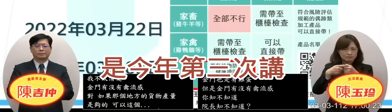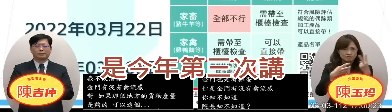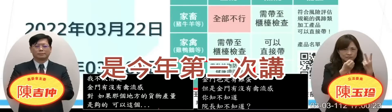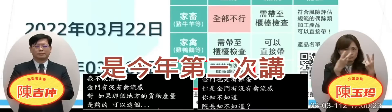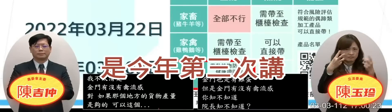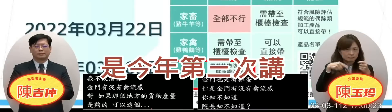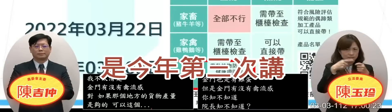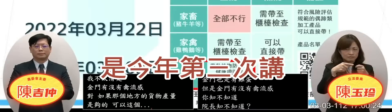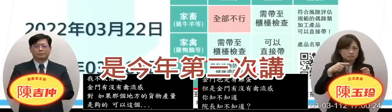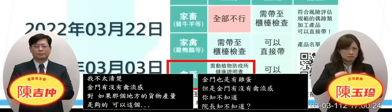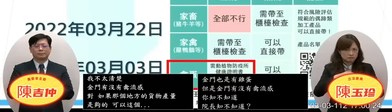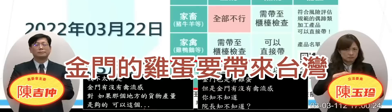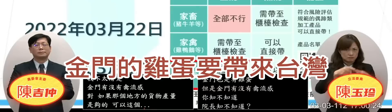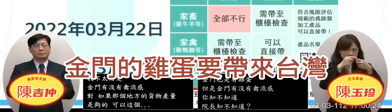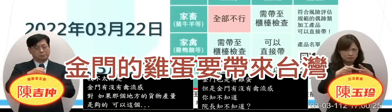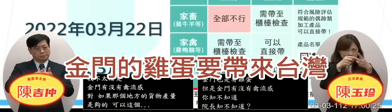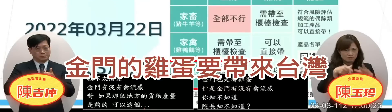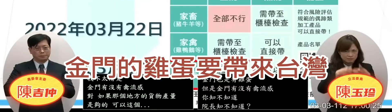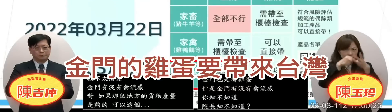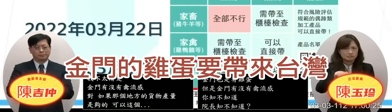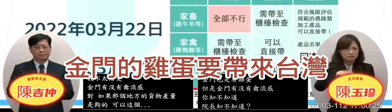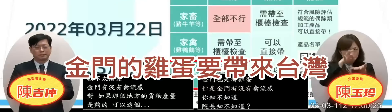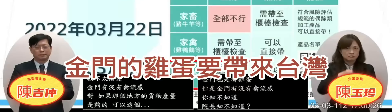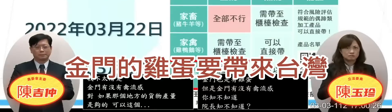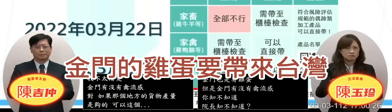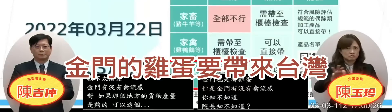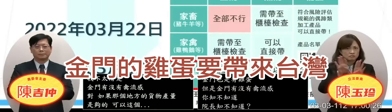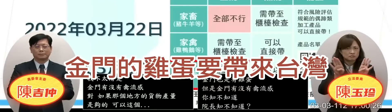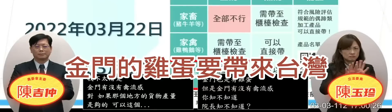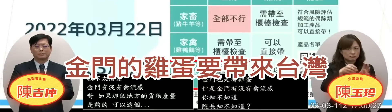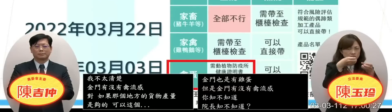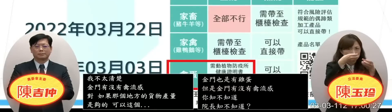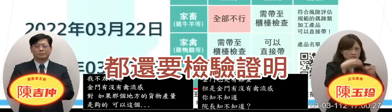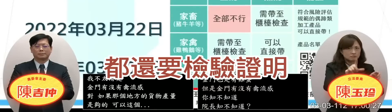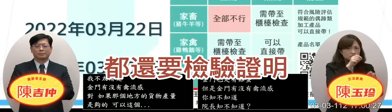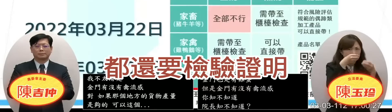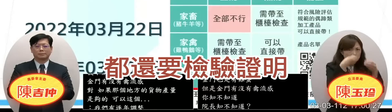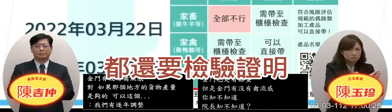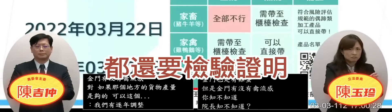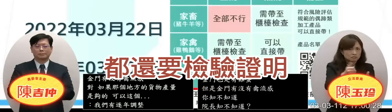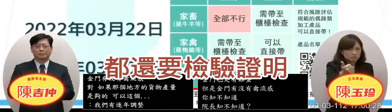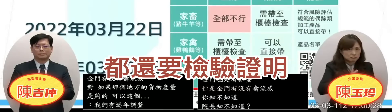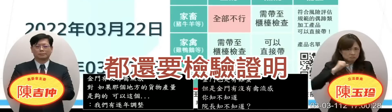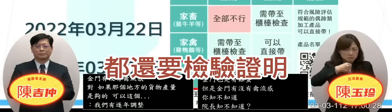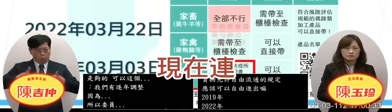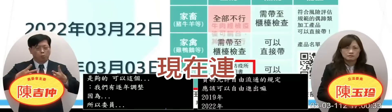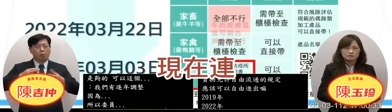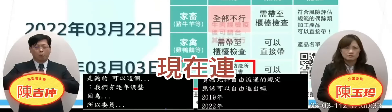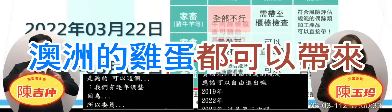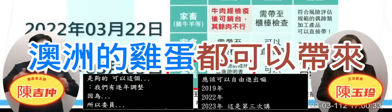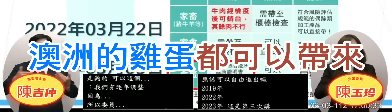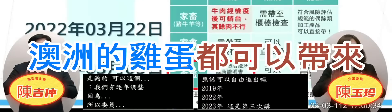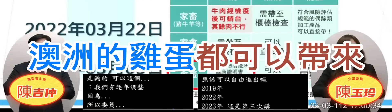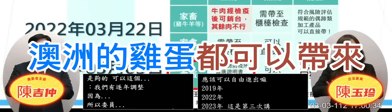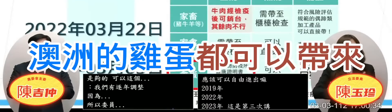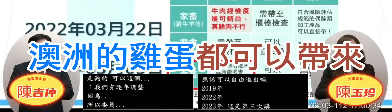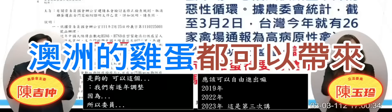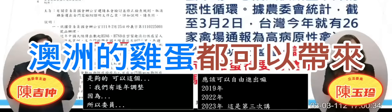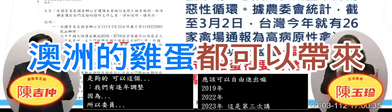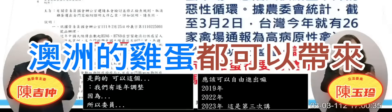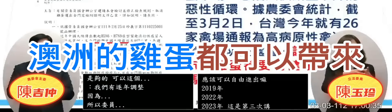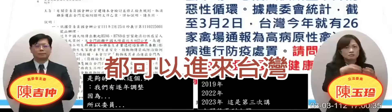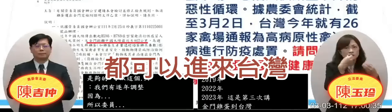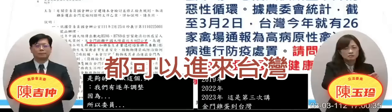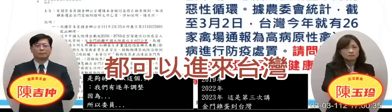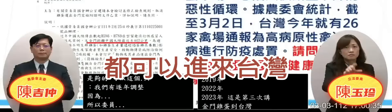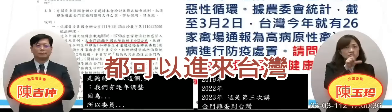2019年、2022年、2023年是今年第三次讲哈。 所以， 金门的鸡蛋要带来台湾，都还要检验证明。现在连澳洲的鸡蛋都可以